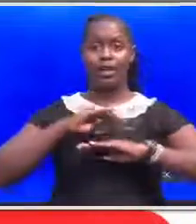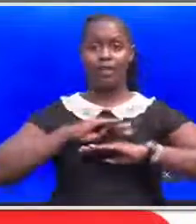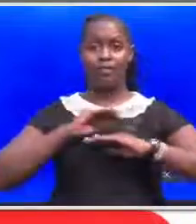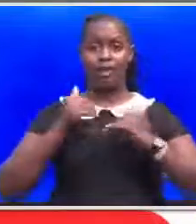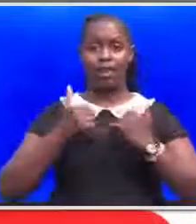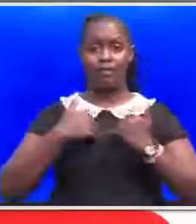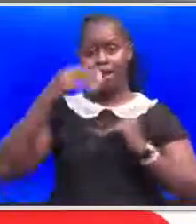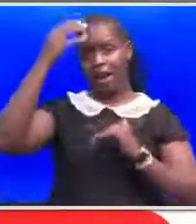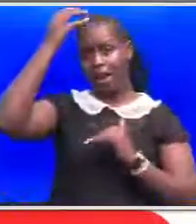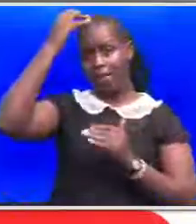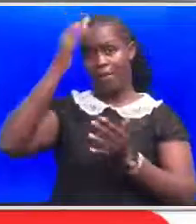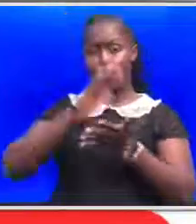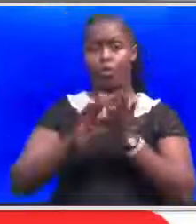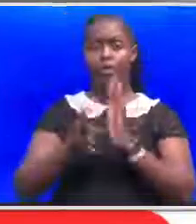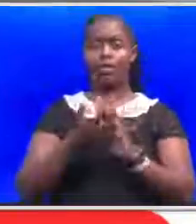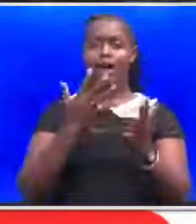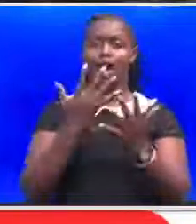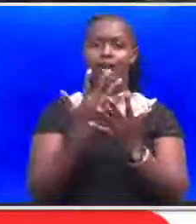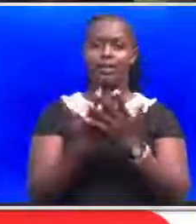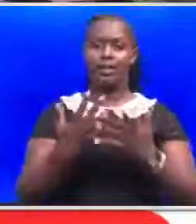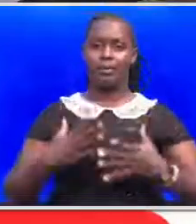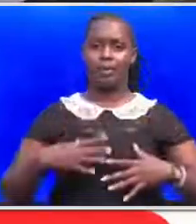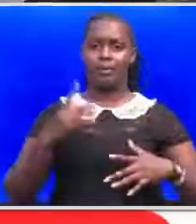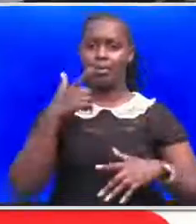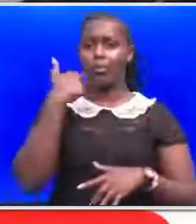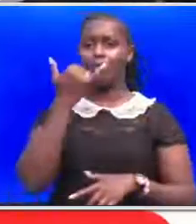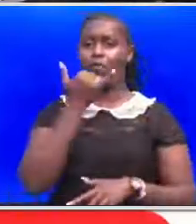bila kuwakamata wasio na hatia.